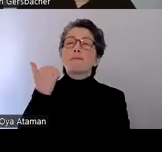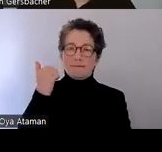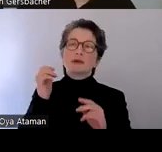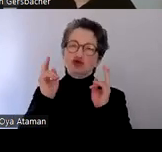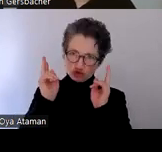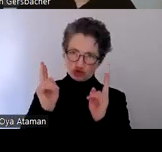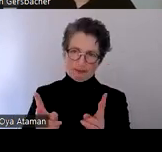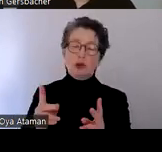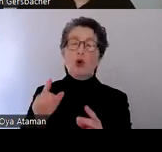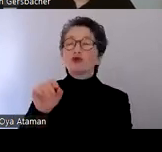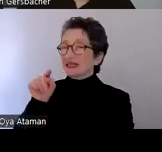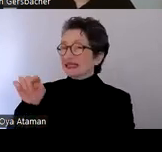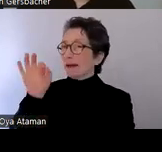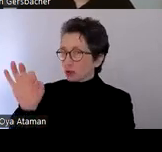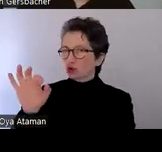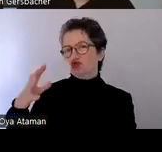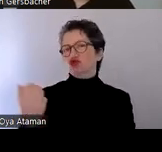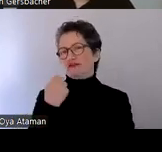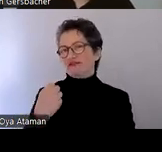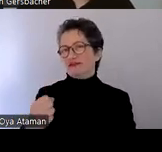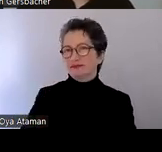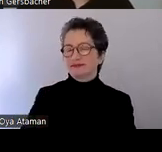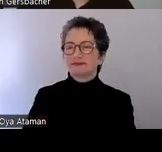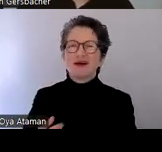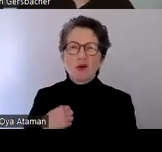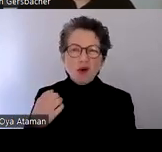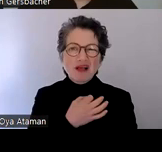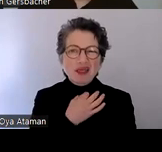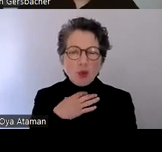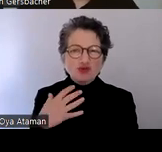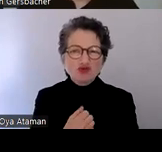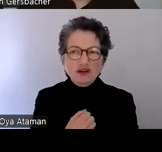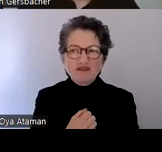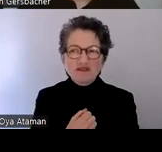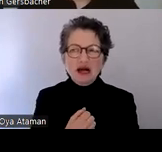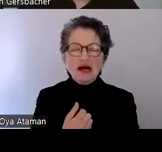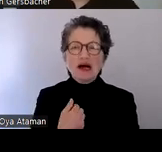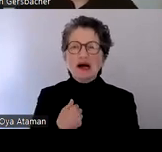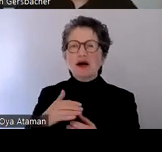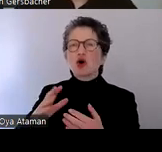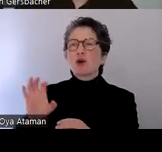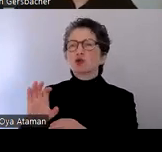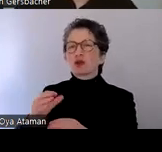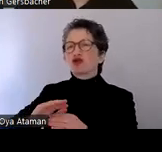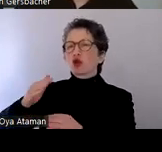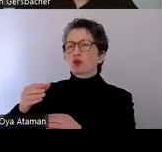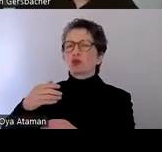Ich hoffe, der Ton geht einigermaßen. Dann würde ich jetzt mal mit meinem Notebook, Sound weitermachen.